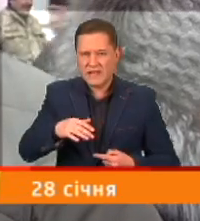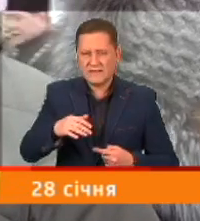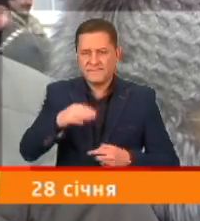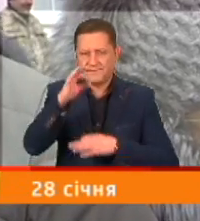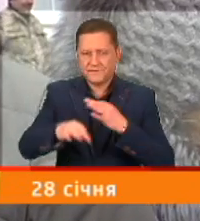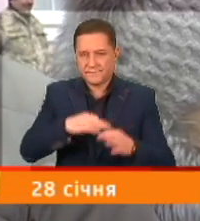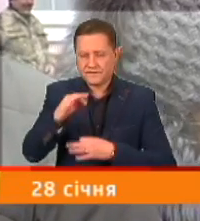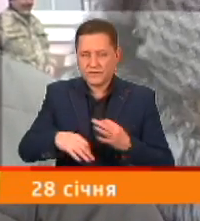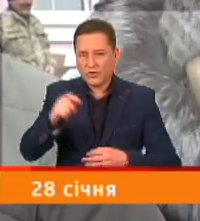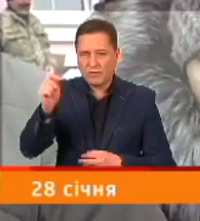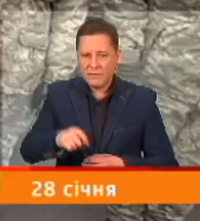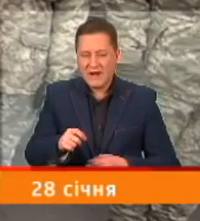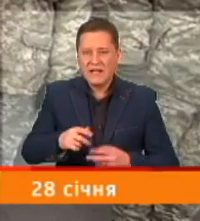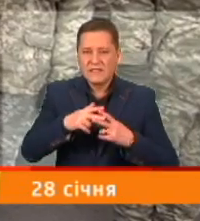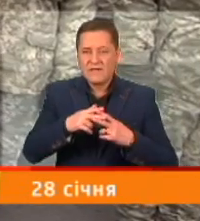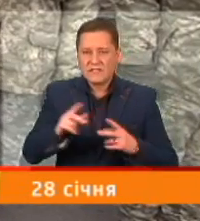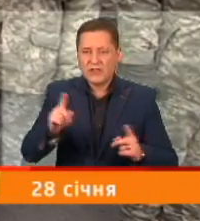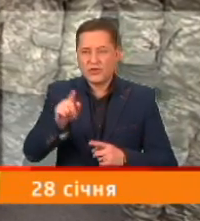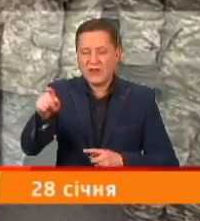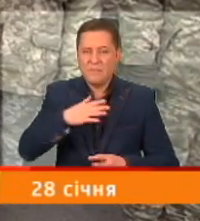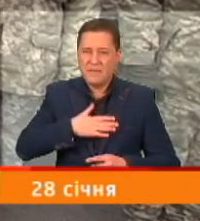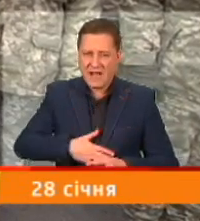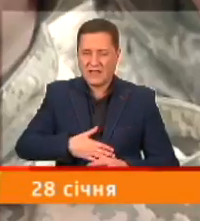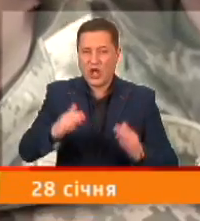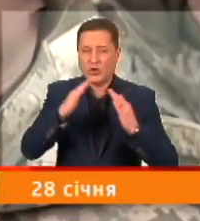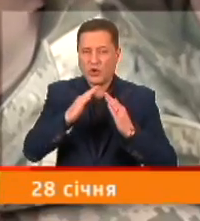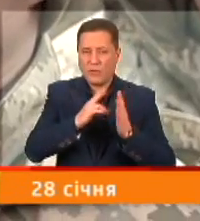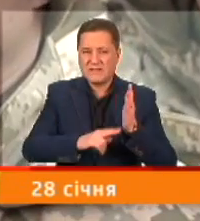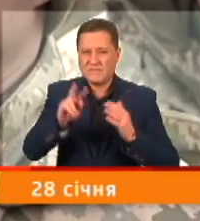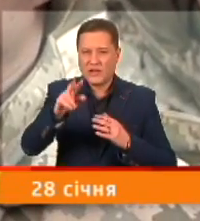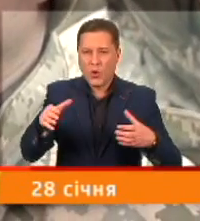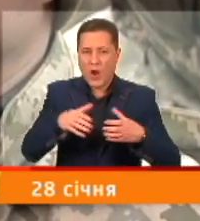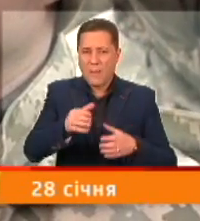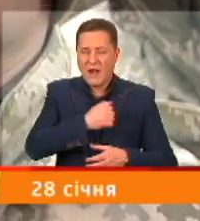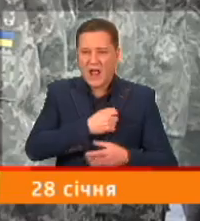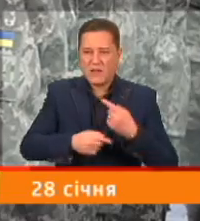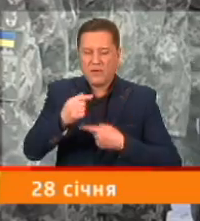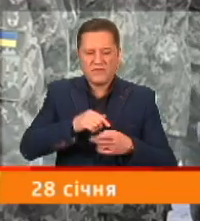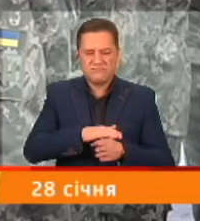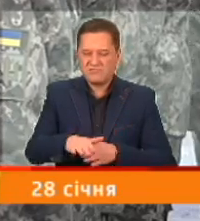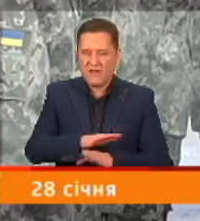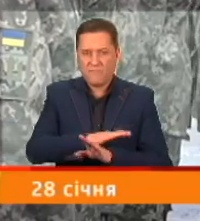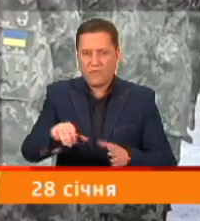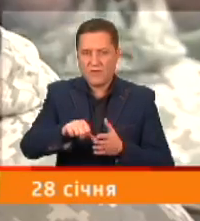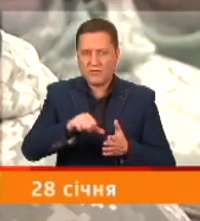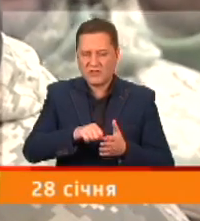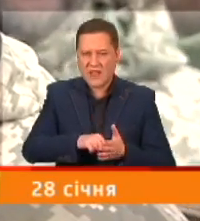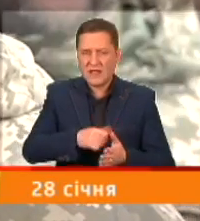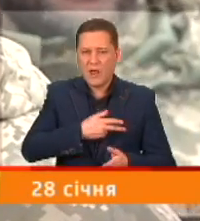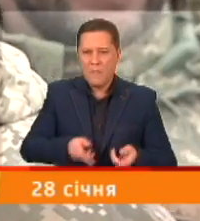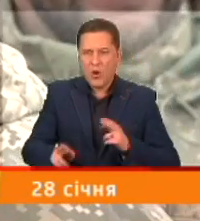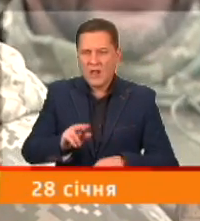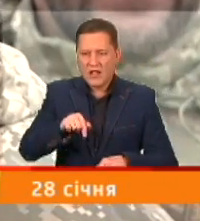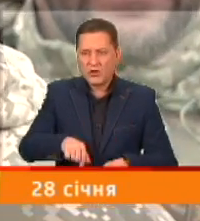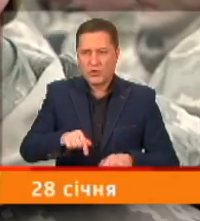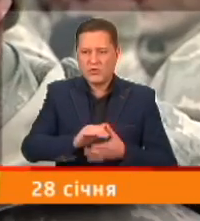вокзалі, тому що для них, я думаю, це приємно. Додому 72-га бригада знову повернулася не в повному складі. Полеглих у бою тут,